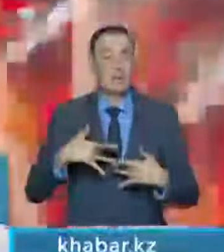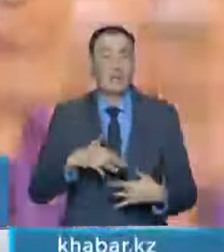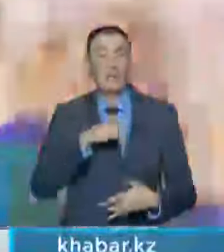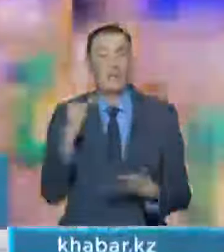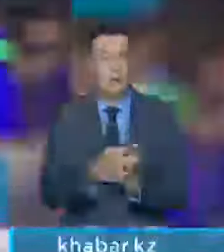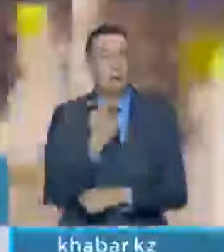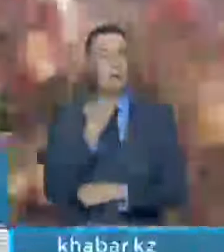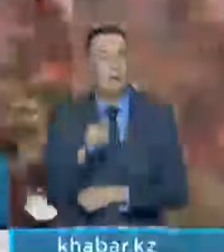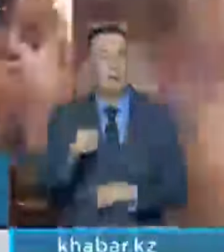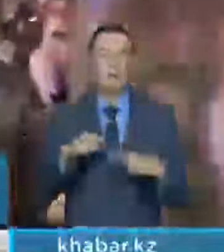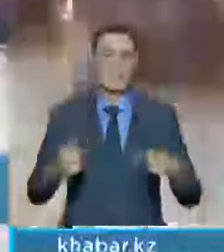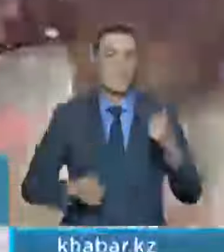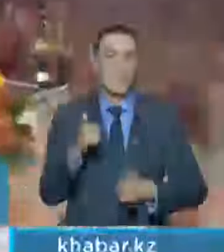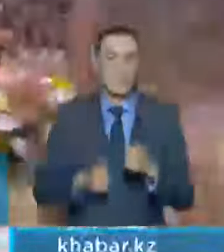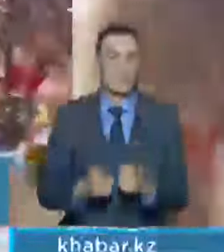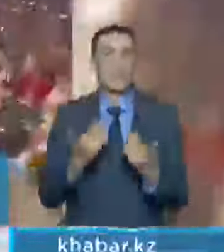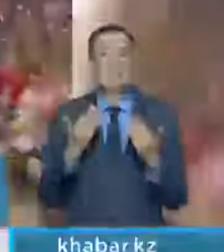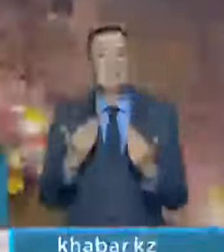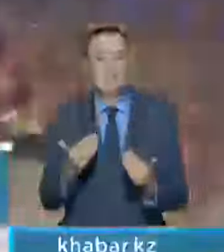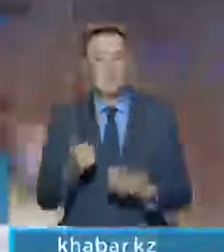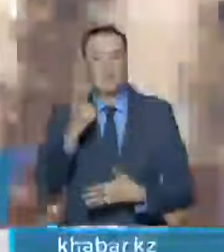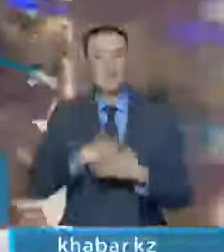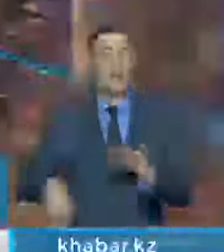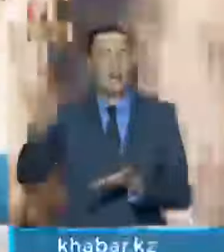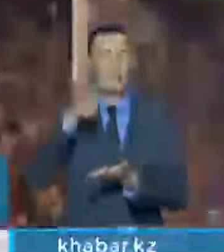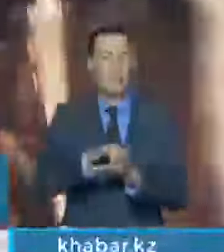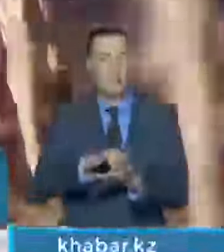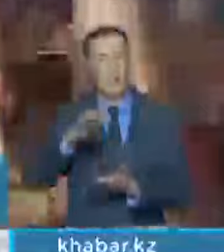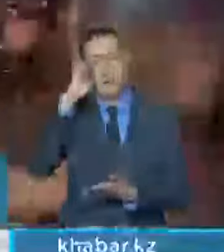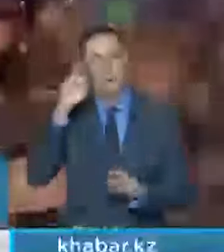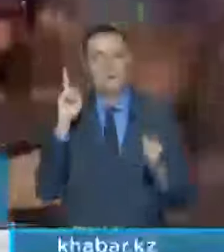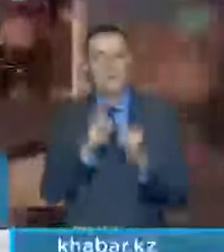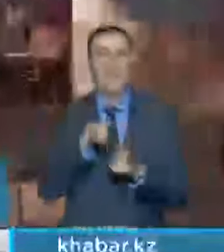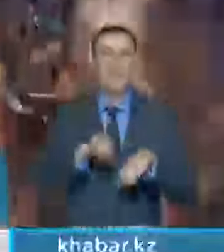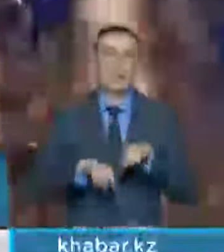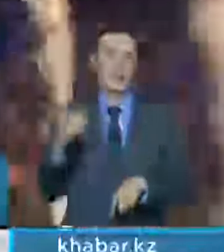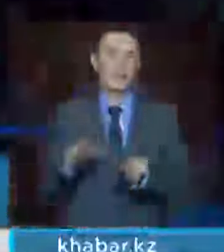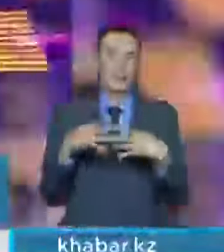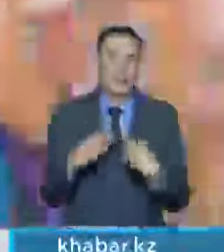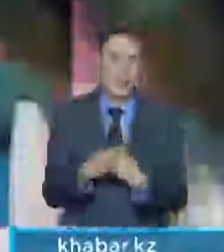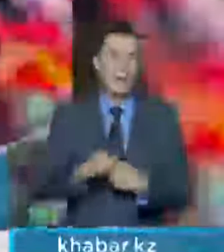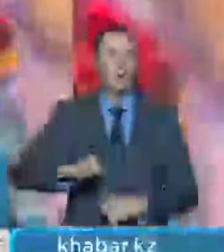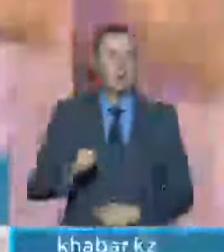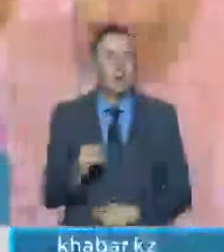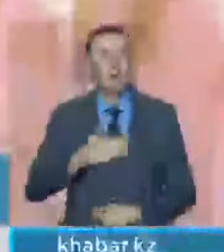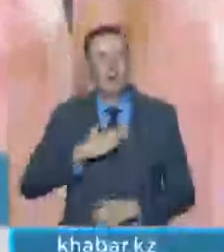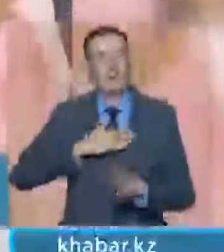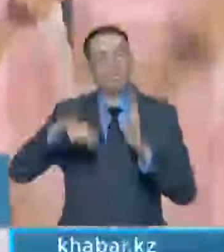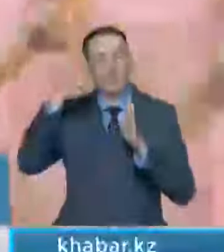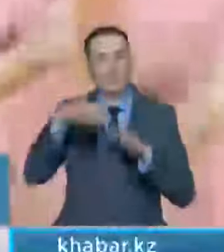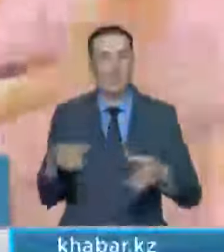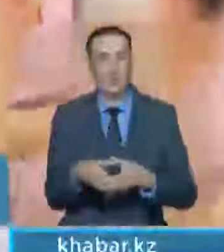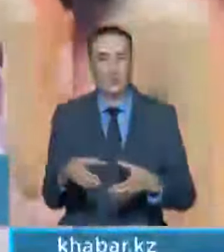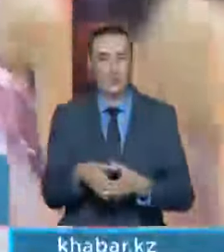раз одерживал победы в различных конкурсах. Сегодня в столичном аэропорту Ерназара встречали близкие, друзья, поклонники и наша съемочная